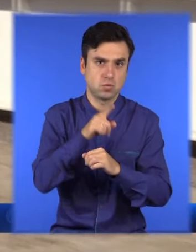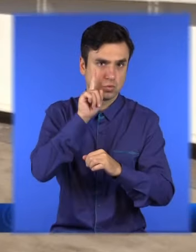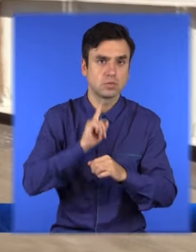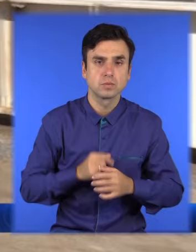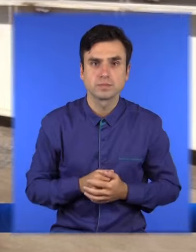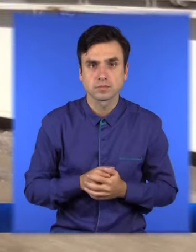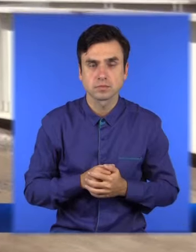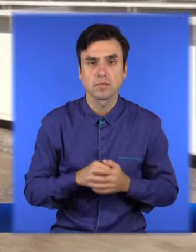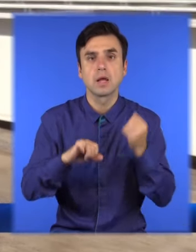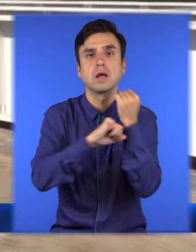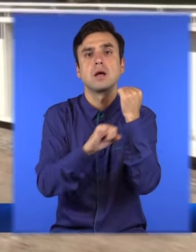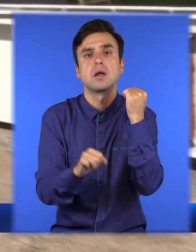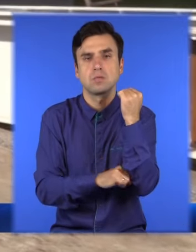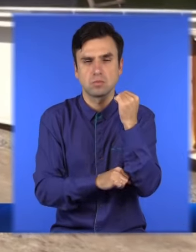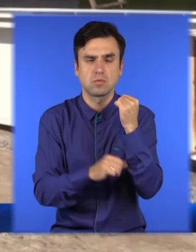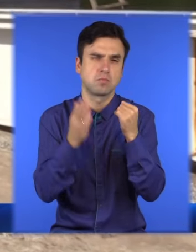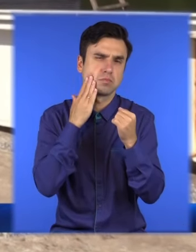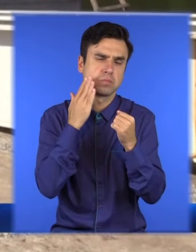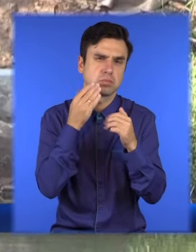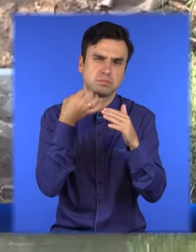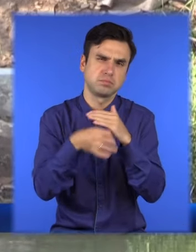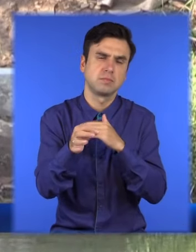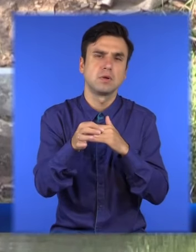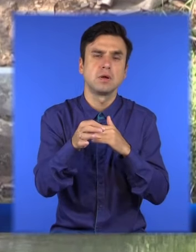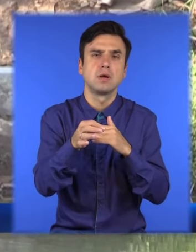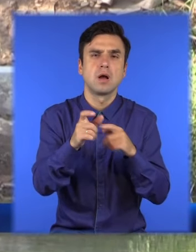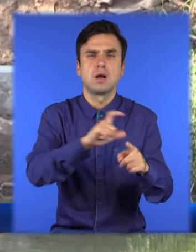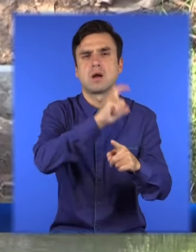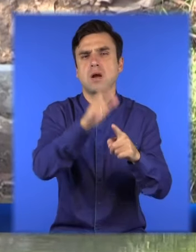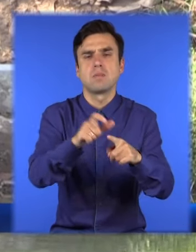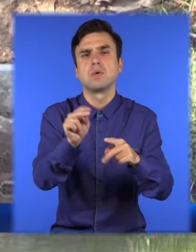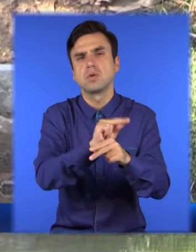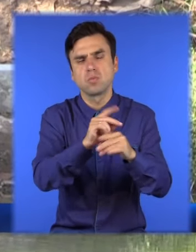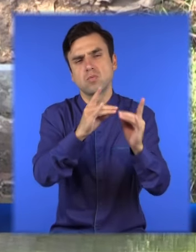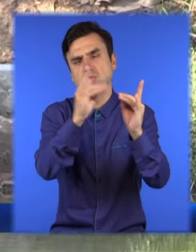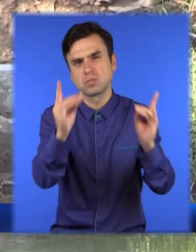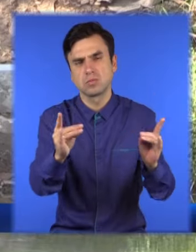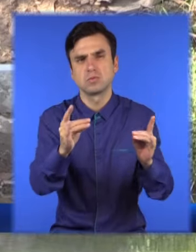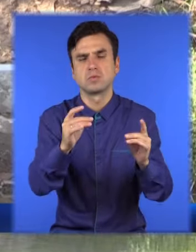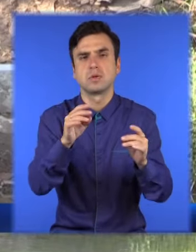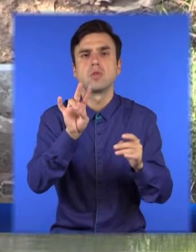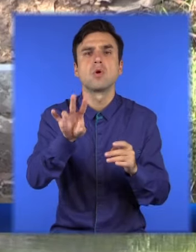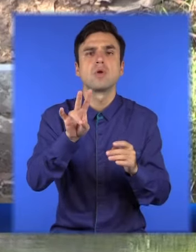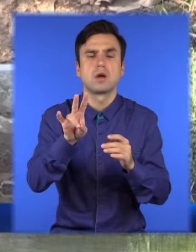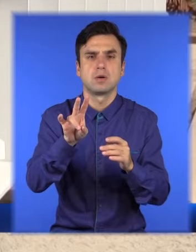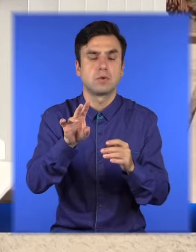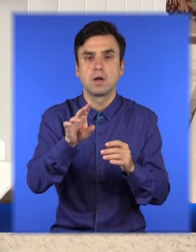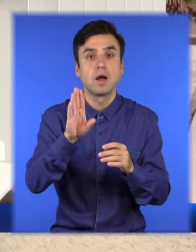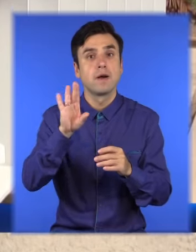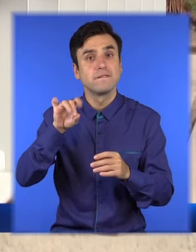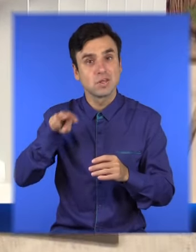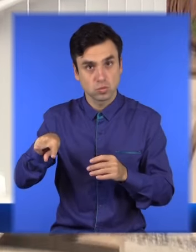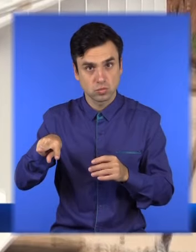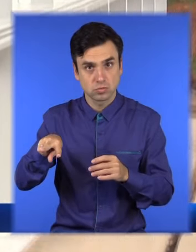підрахунками будівельників, об'єкт буде готовий у листопаді. Проте мер Вілкул наполягає на завершенні робіт до 22 вересня.